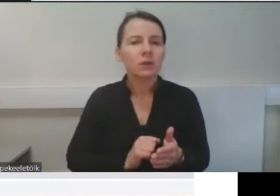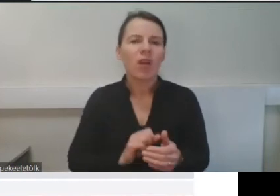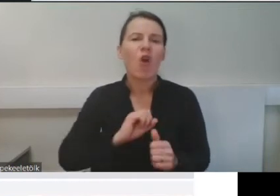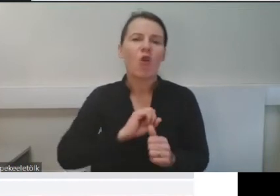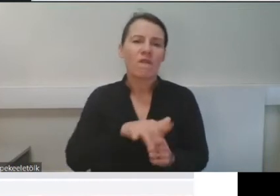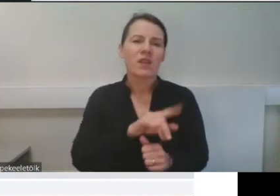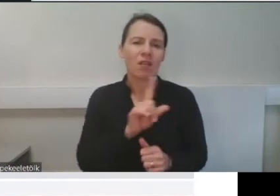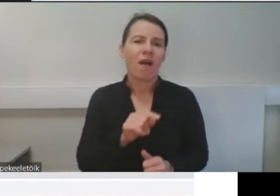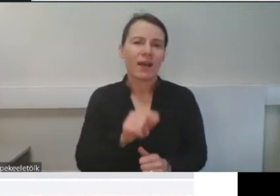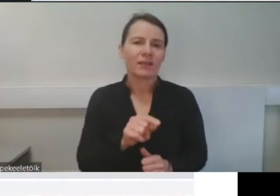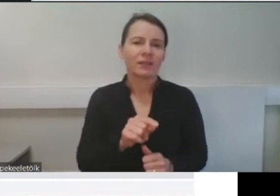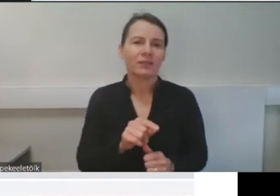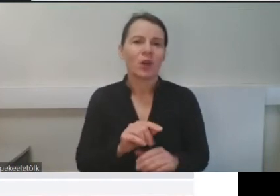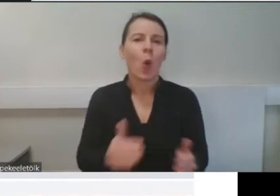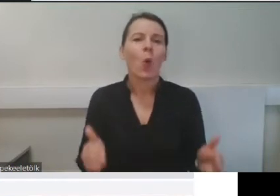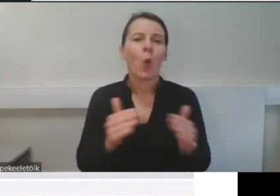kogume andmeid ka